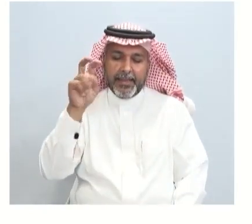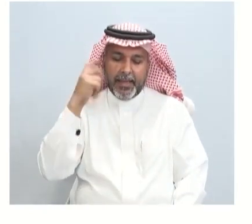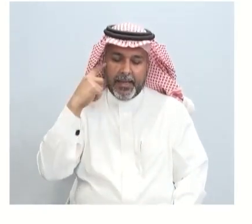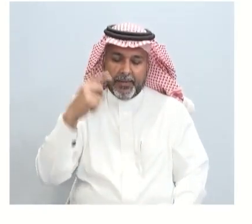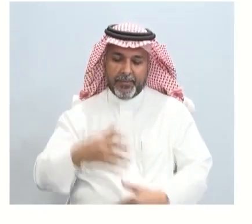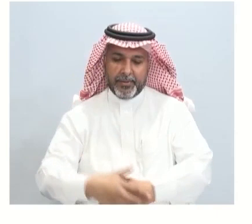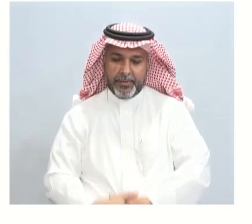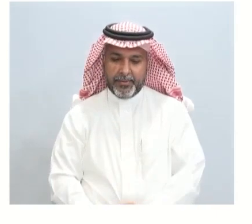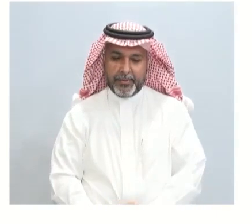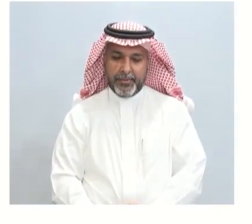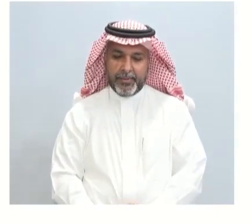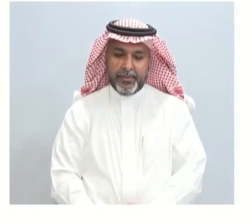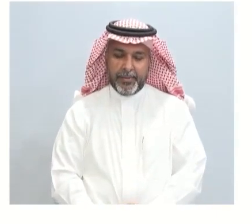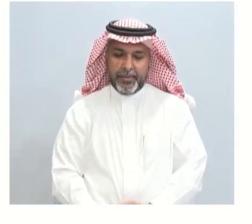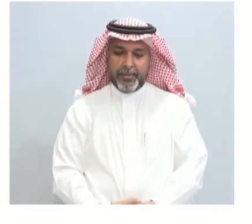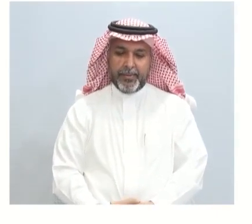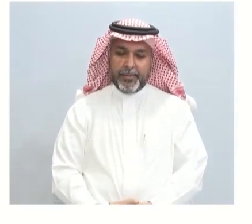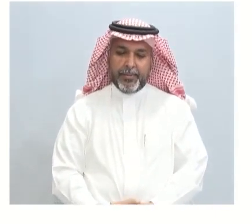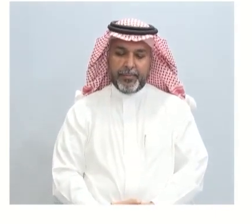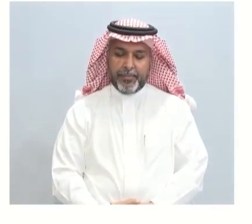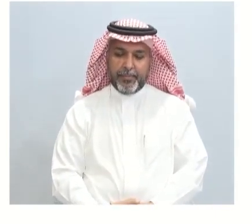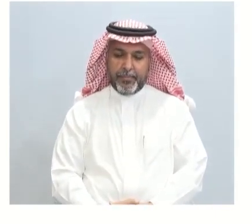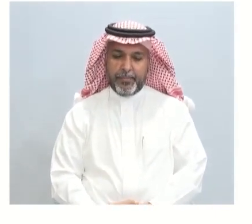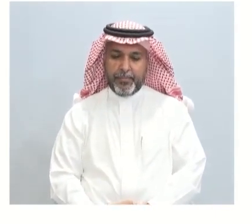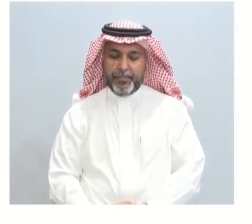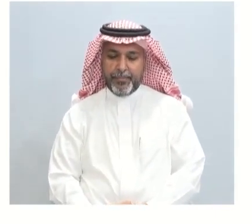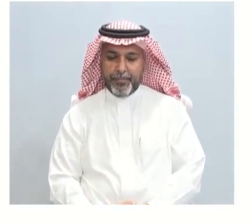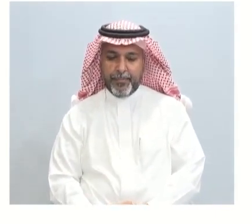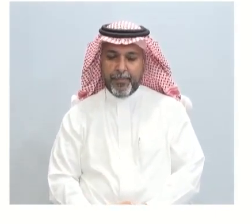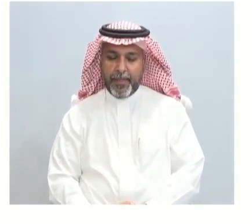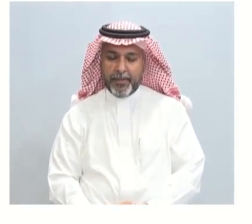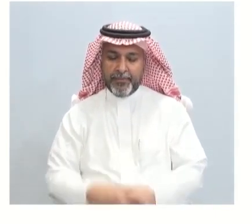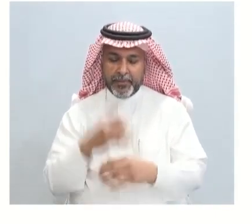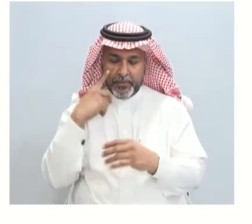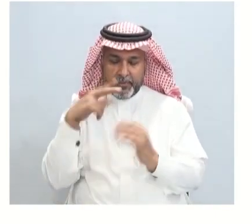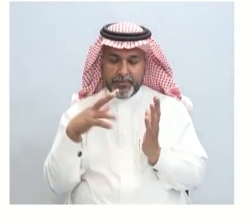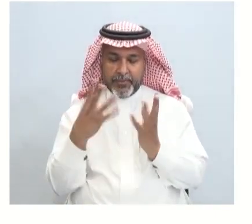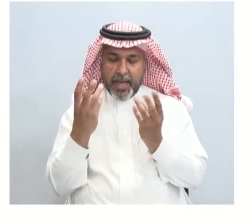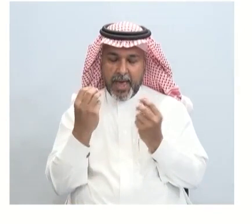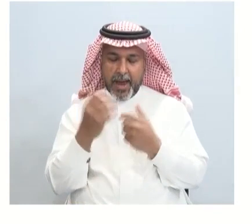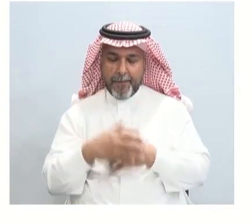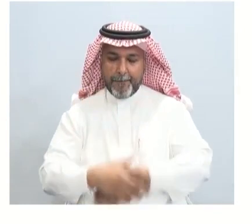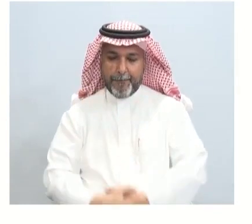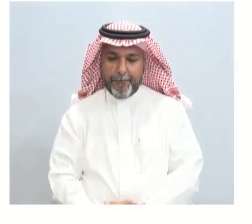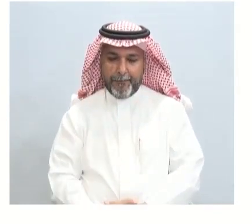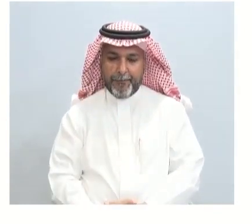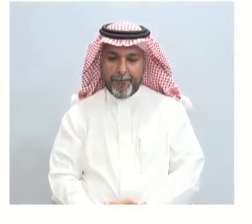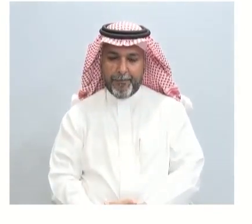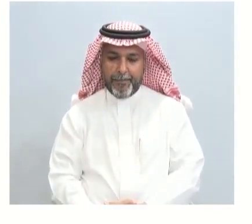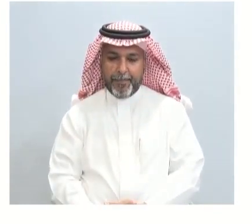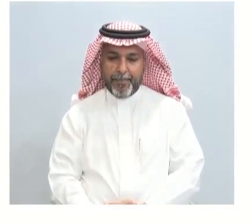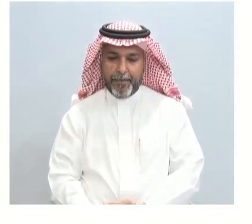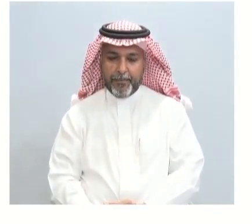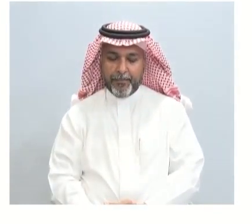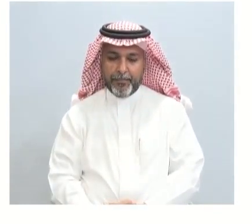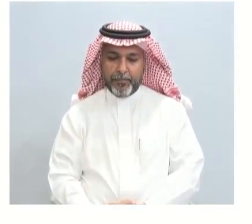فبالتالي قلنا ان ساعه داله الجيب وجيب التمام في الاساس تساوي واحد الا اذا كانت الداله مضروبه بعدد وبالتالي